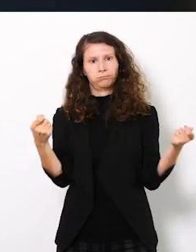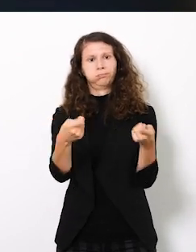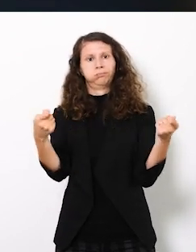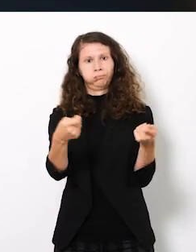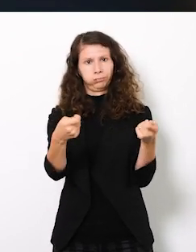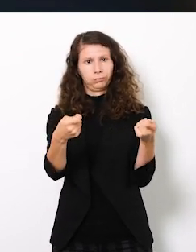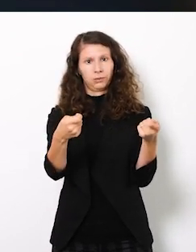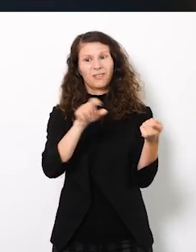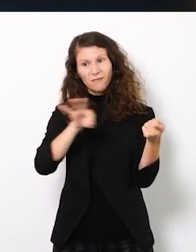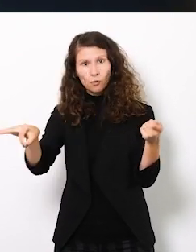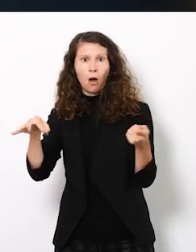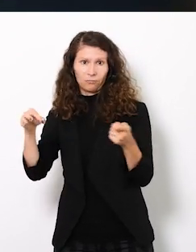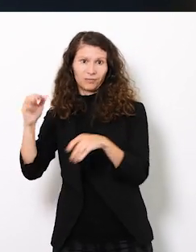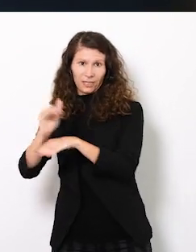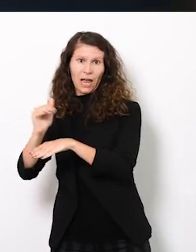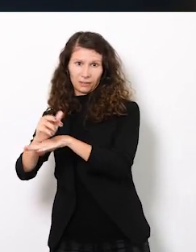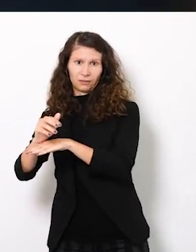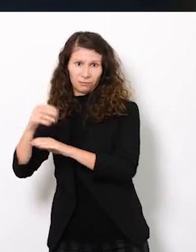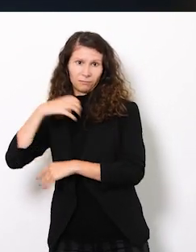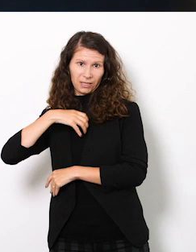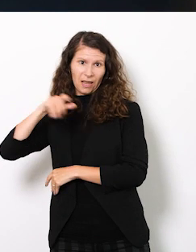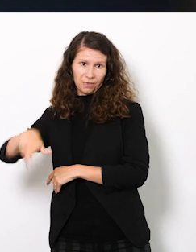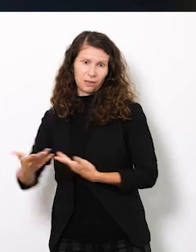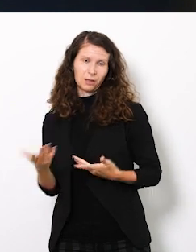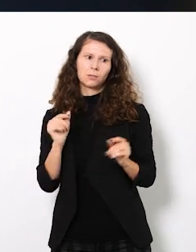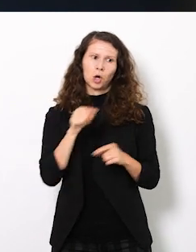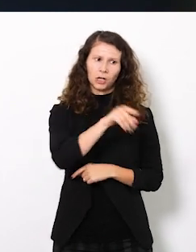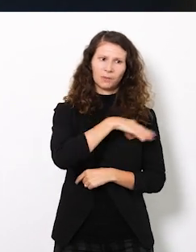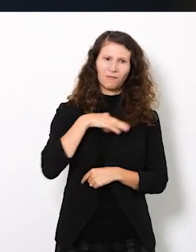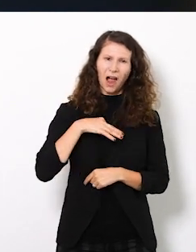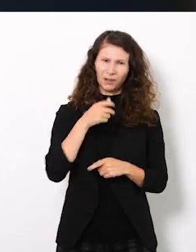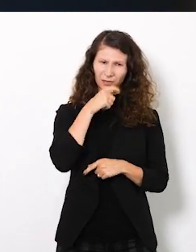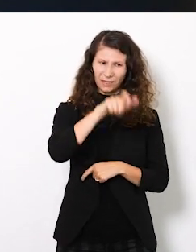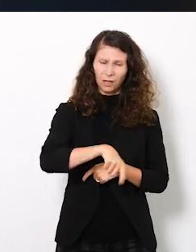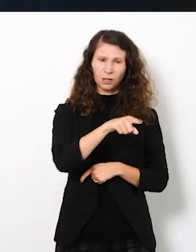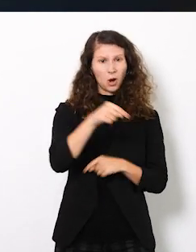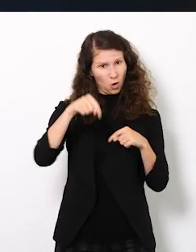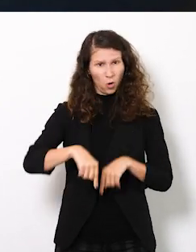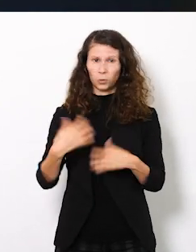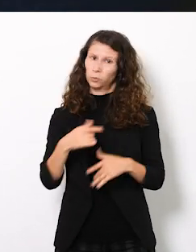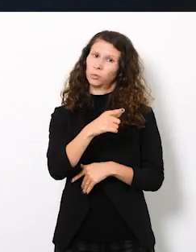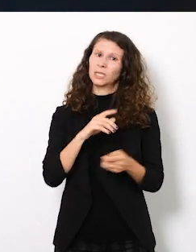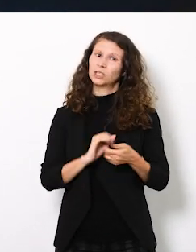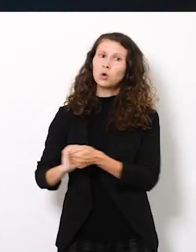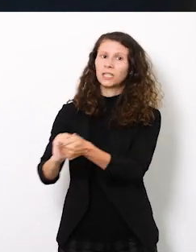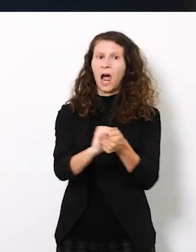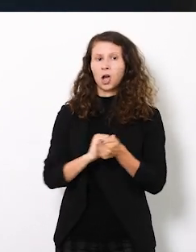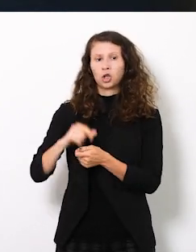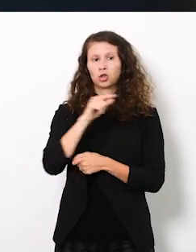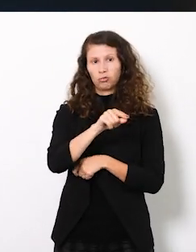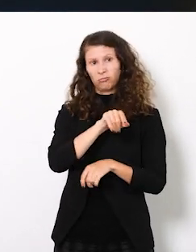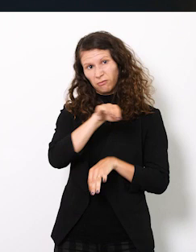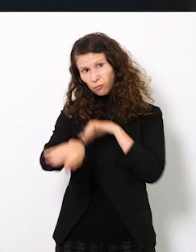müsste also eigentlich sagen, die Privatversicherten leisten heute einen erheblichen Solidarbeitrag dazu, dass